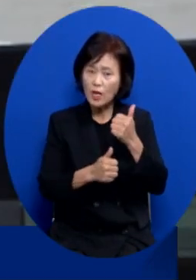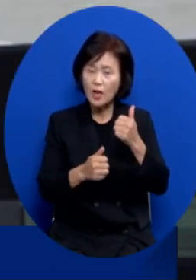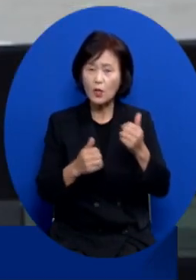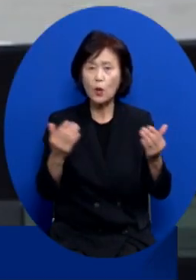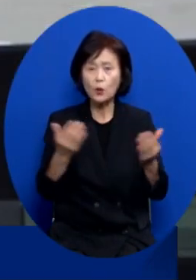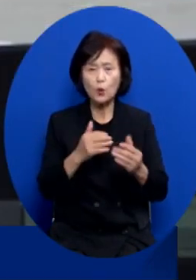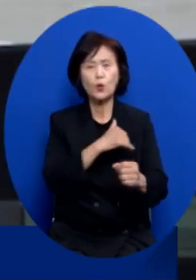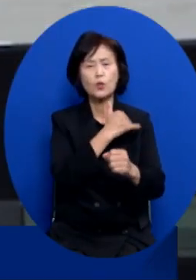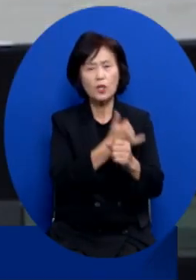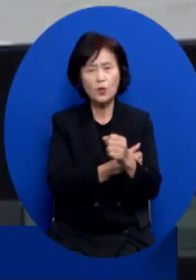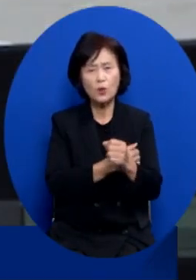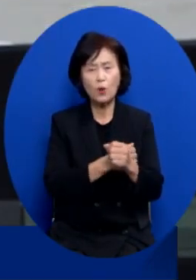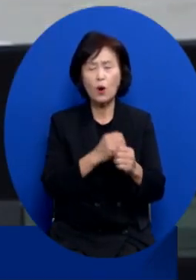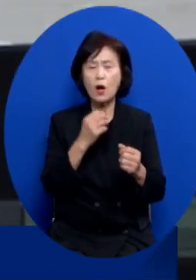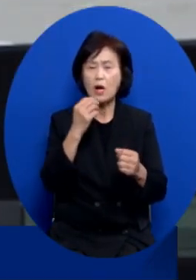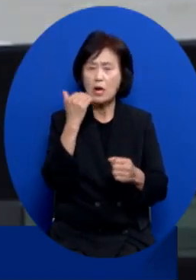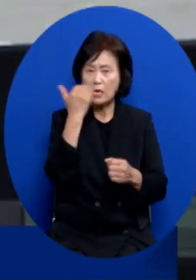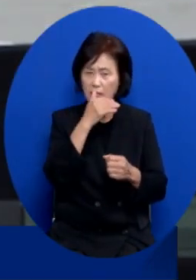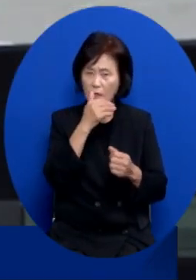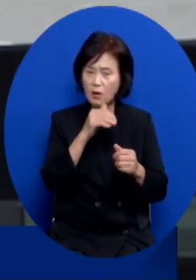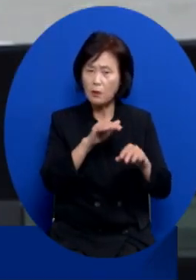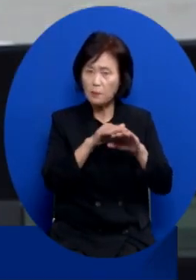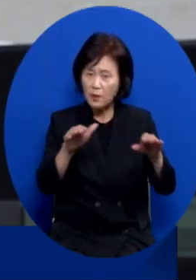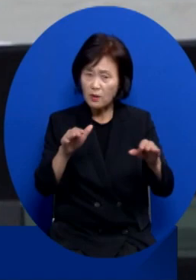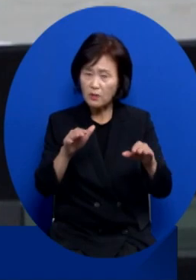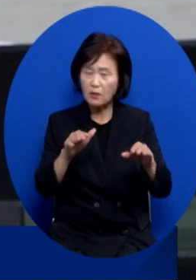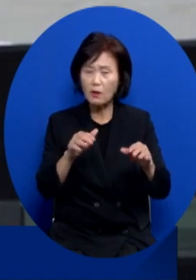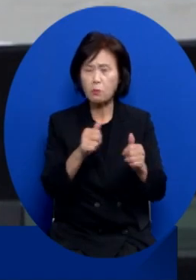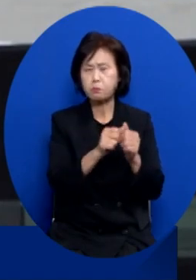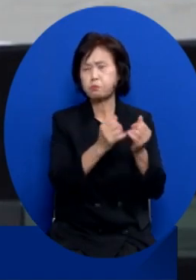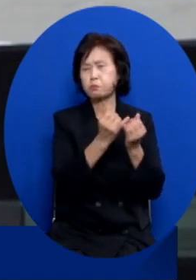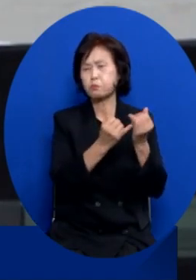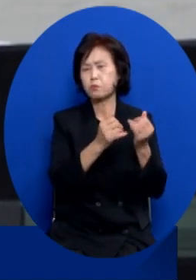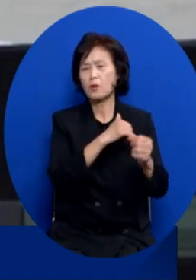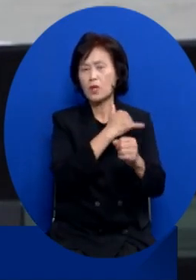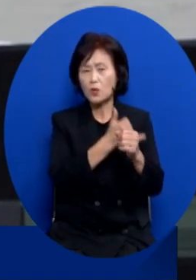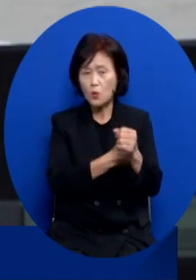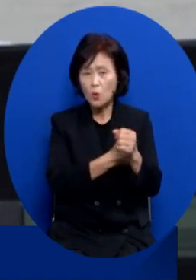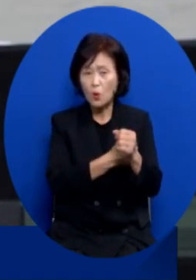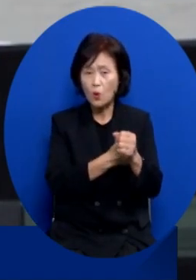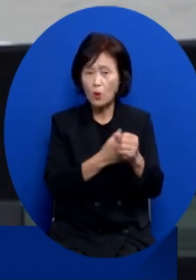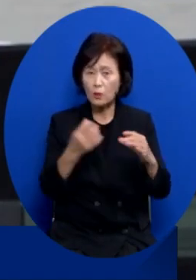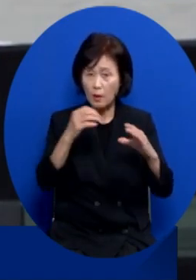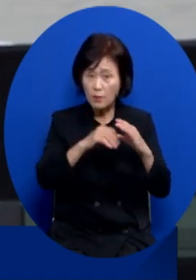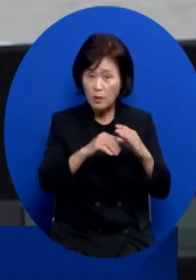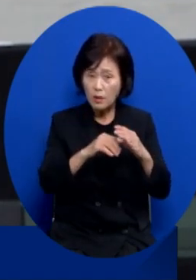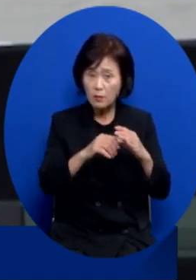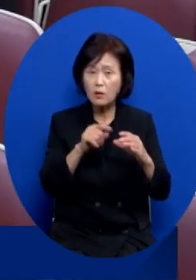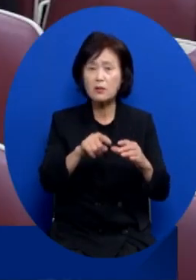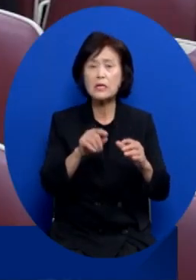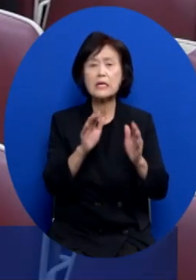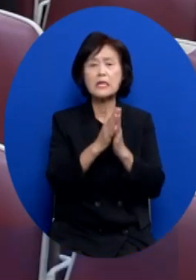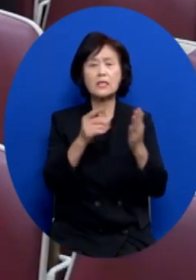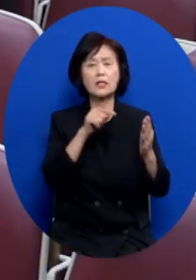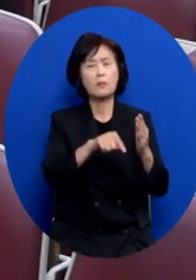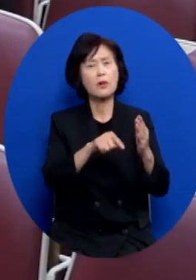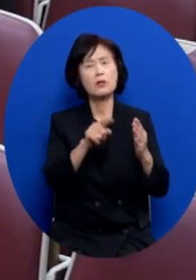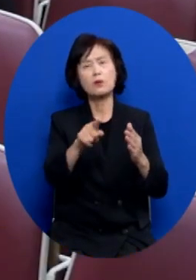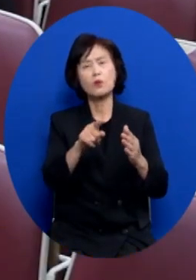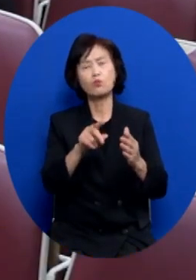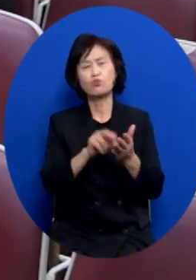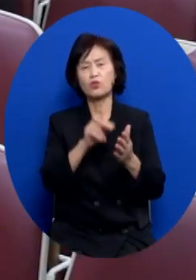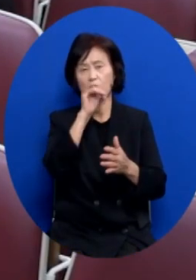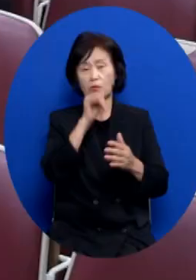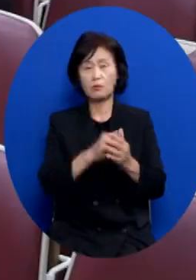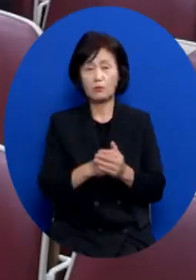성수사 인권을 충실히 담아야 된다라고 이렇게 교과서에 국가 인권에서 개입하기 시작했습니다 한국갤럽 조사에